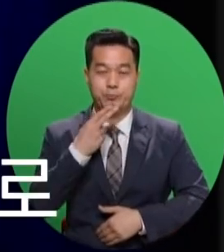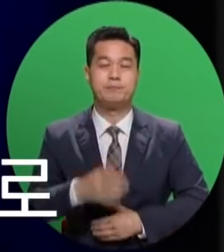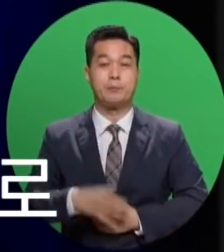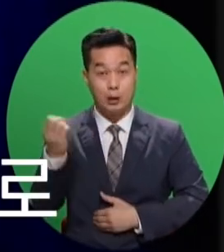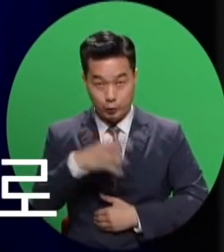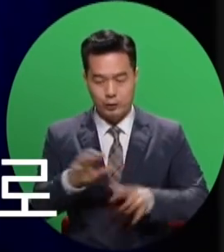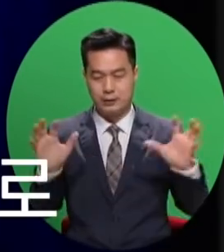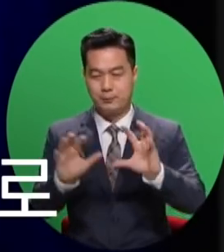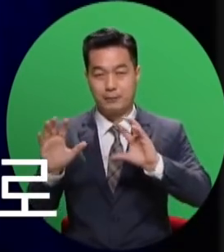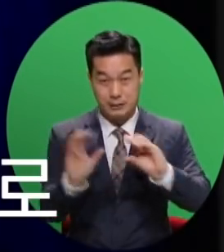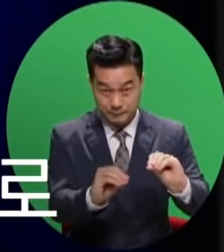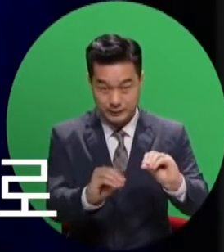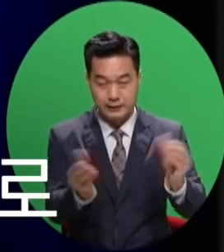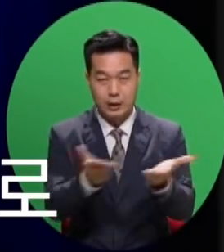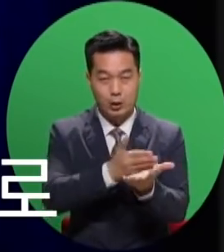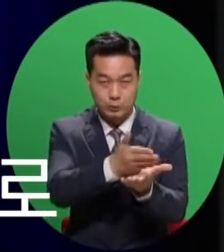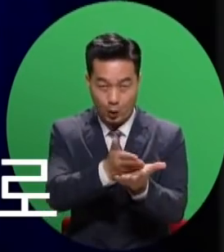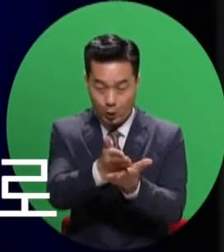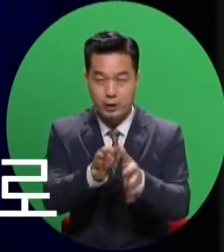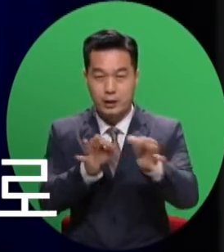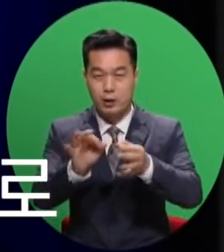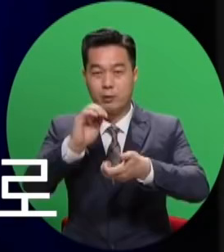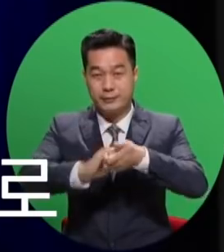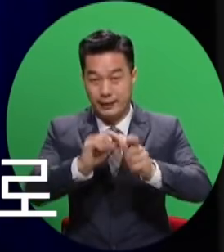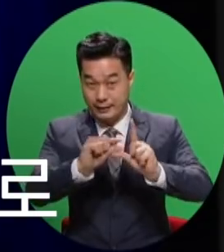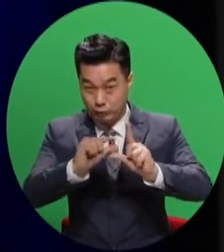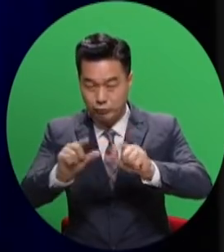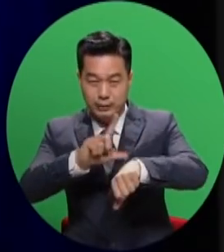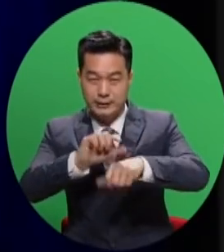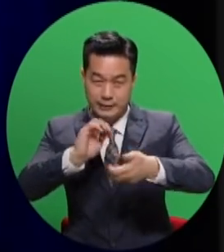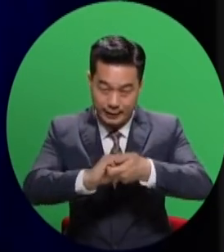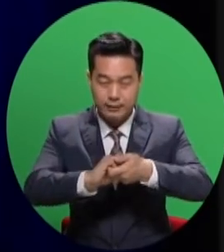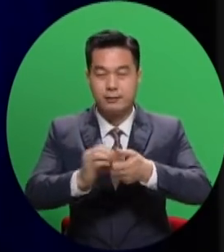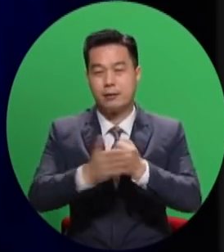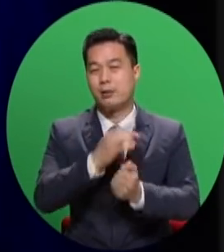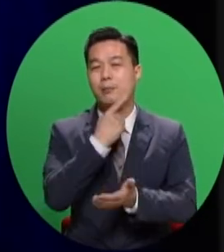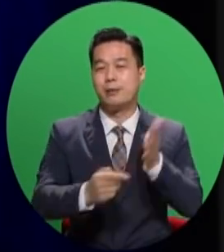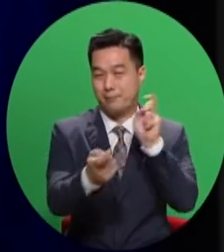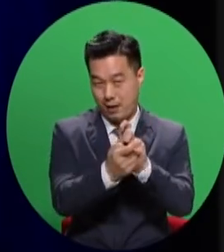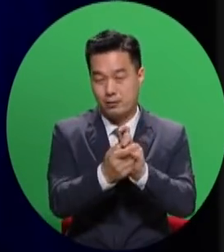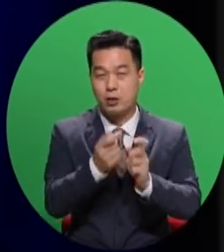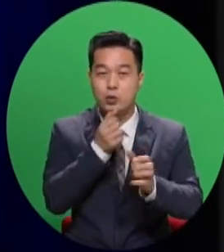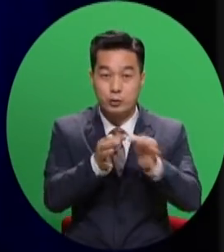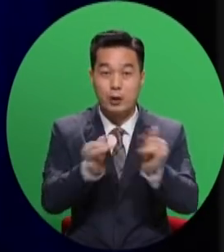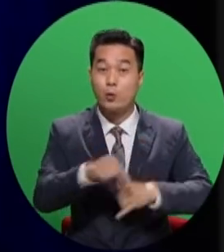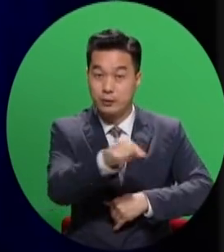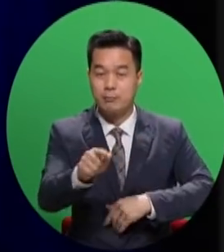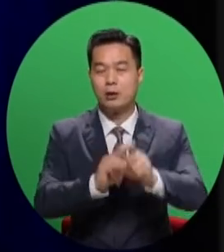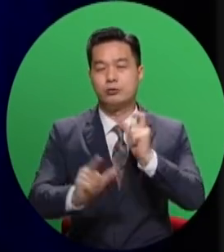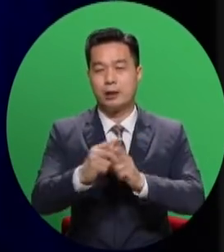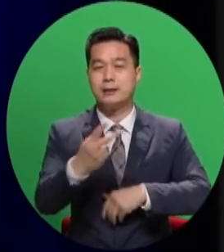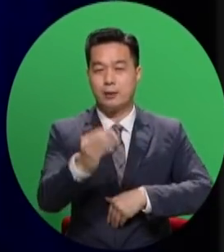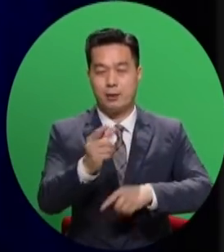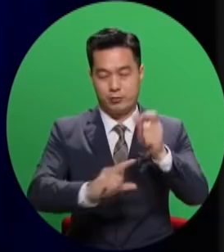또 집합 금지 업종이나 영업제한 업종의 에로 피해를 보신 소상공인들에게 는 추가로 2000만원을